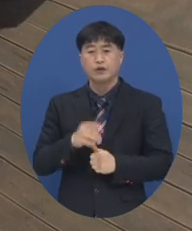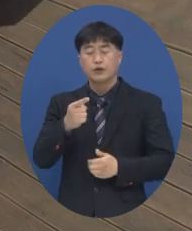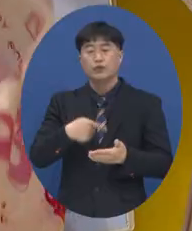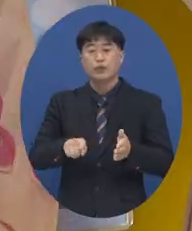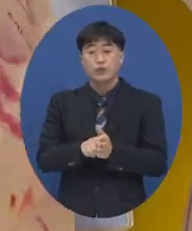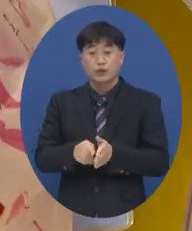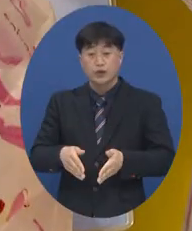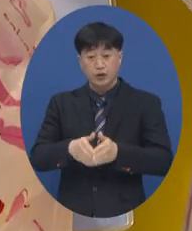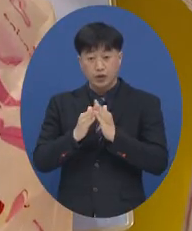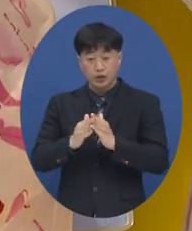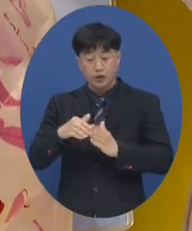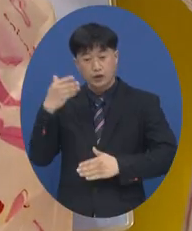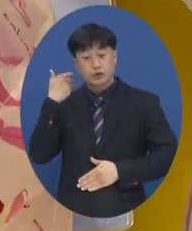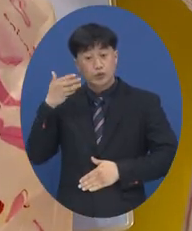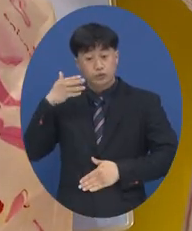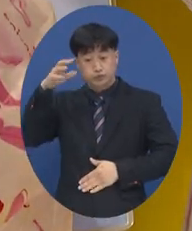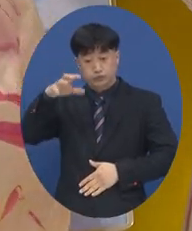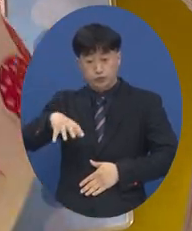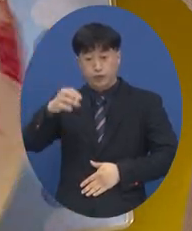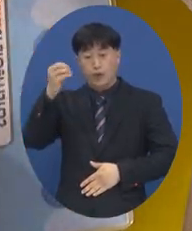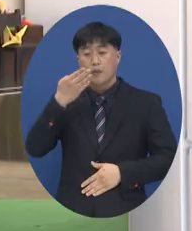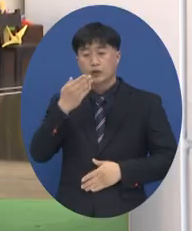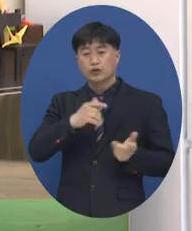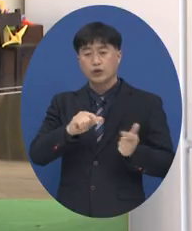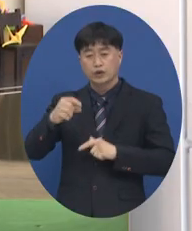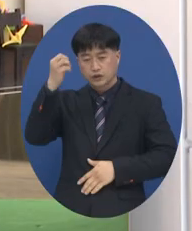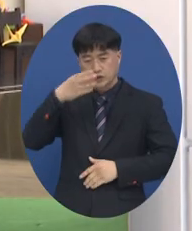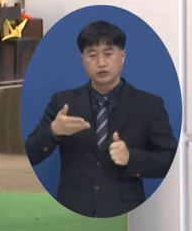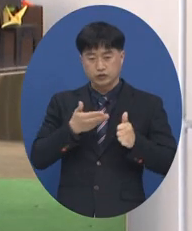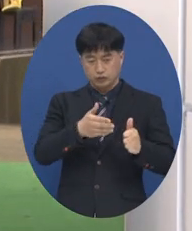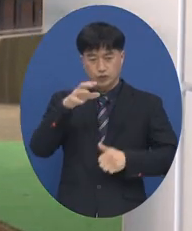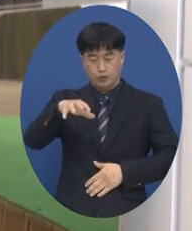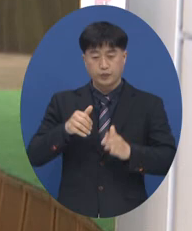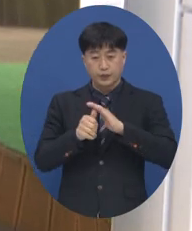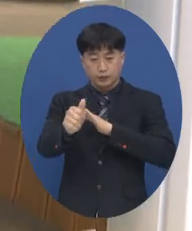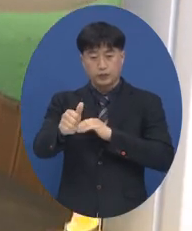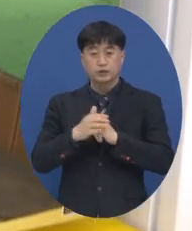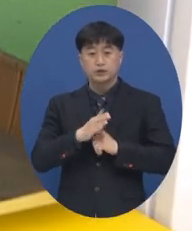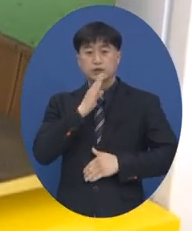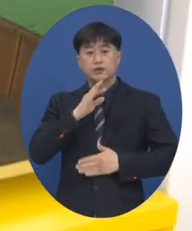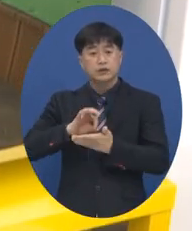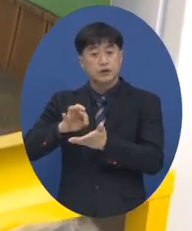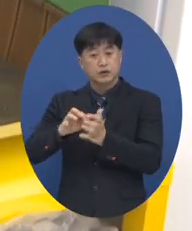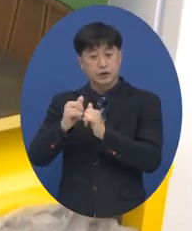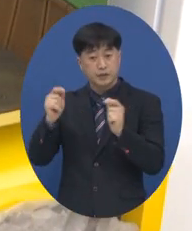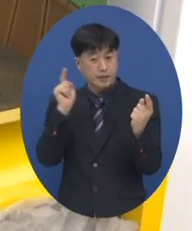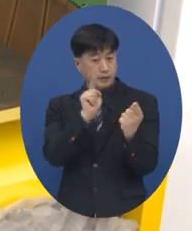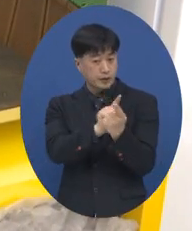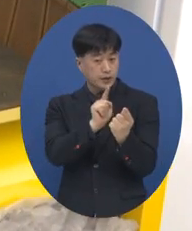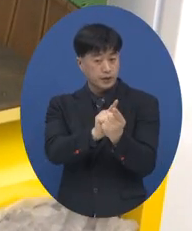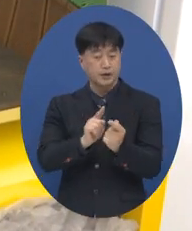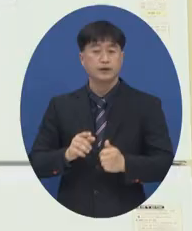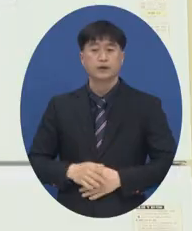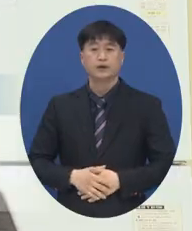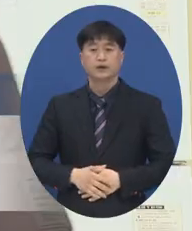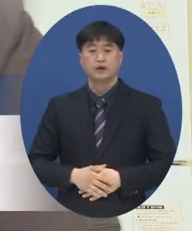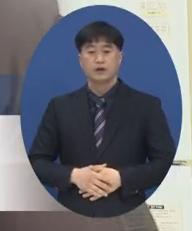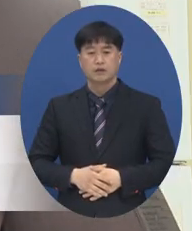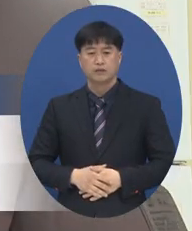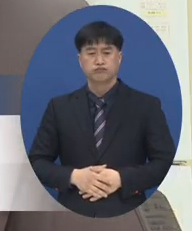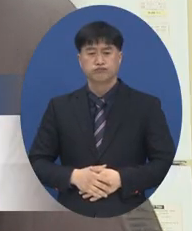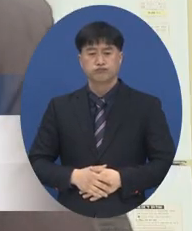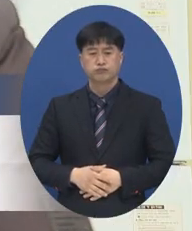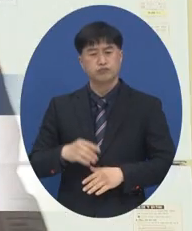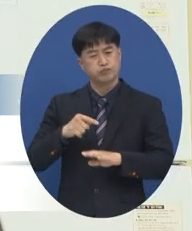의정부의 한 경기 먹거리 그냥 드림 코너를 찾아가 봤습니다. 실제 이용자를 만날 수 있었습니다. 당연히